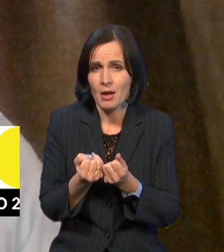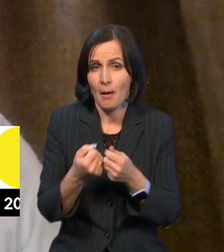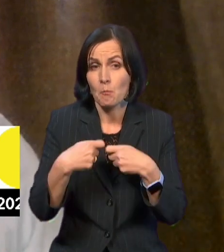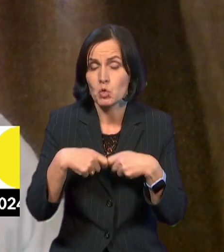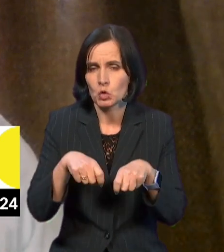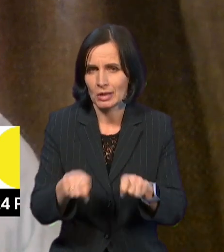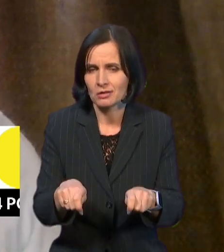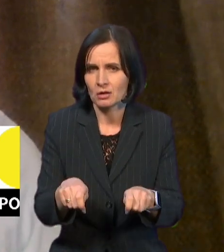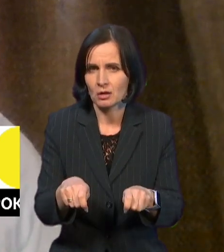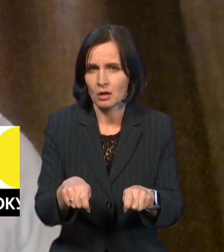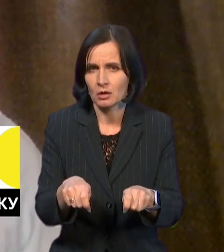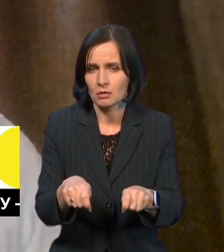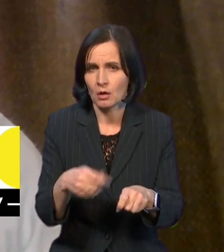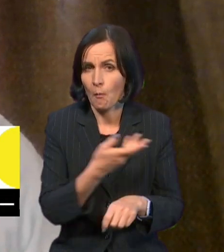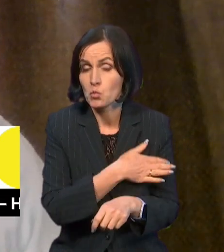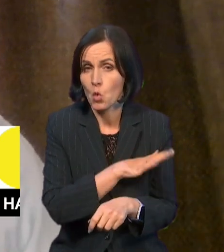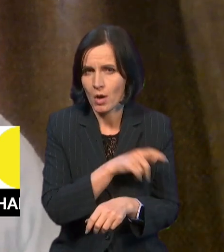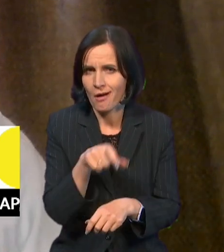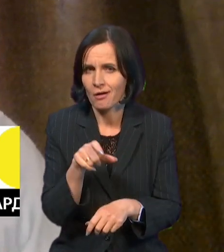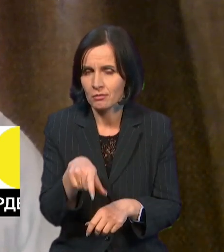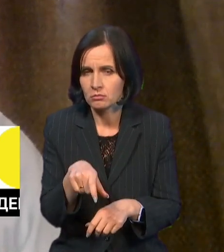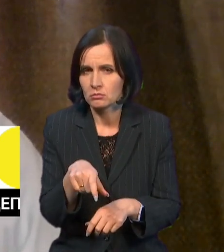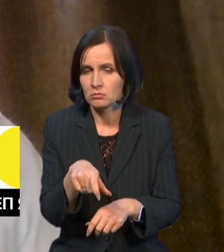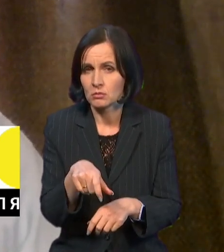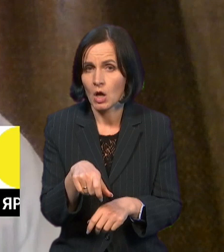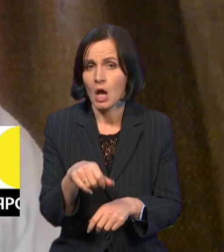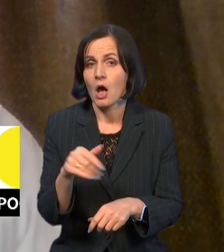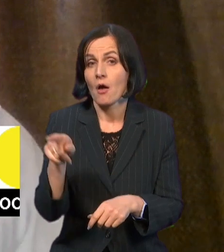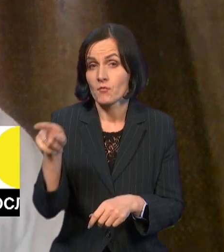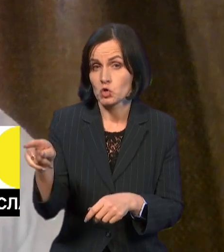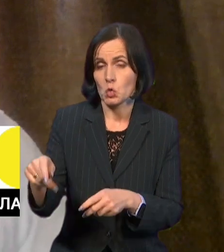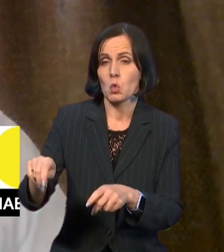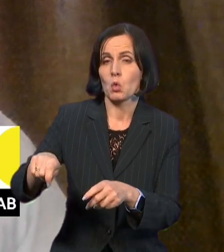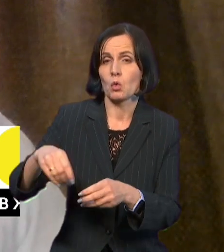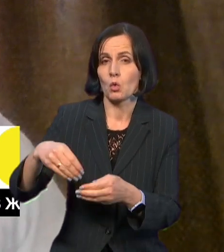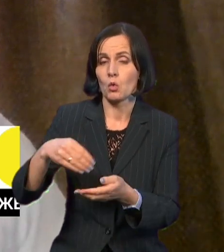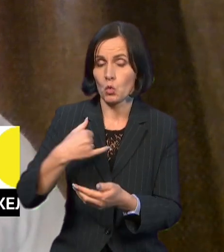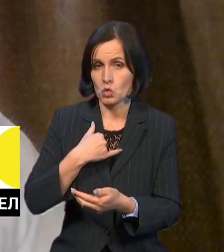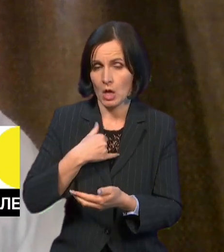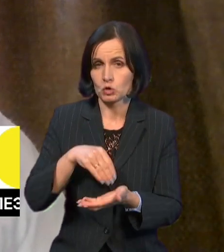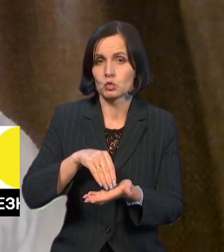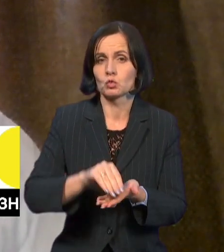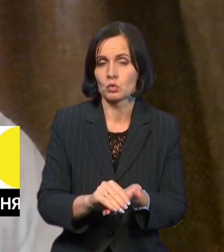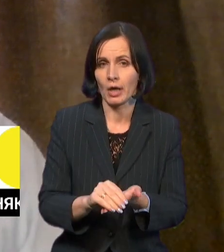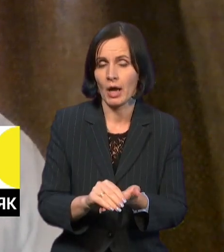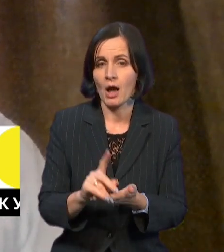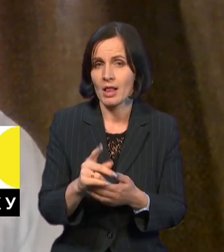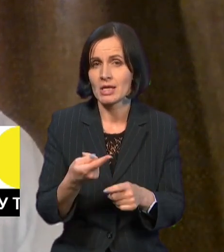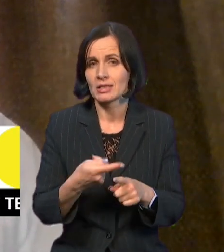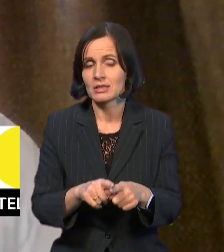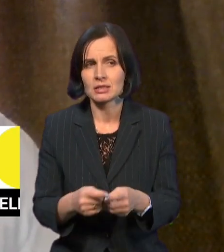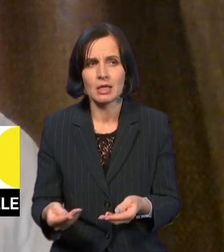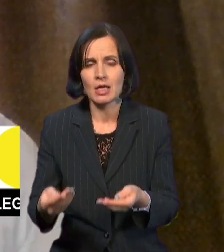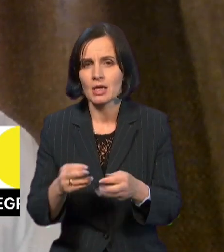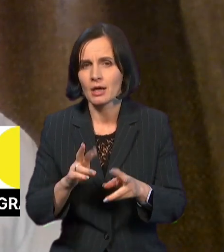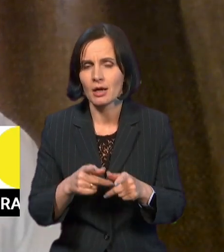продаємо полякам, тобто Польщі, вони її нас купують, але це надається як аварійна допомога. Тобто фактично ми, скажімо,